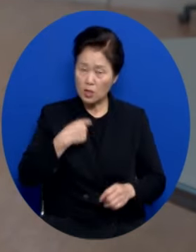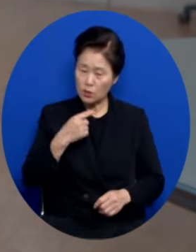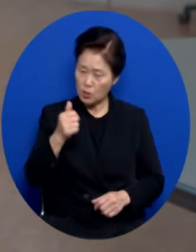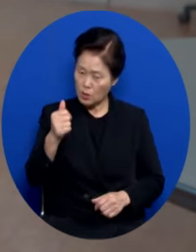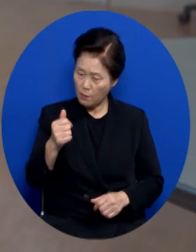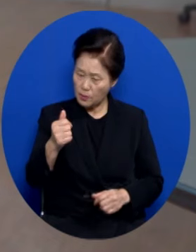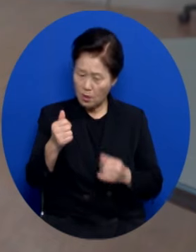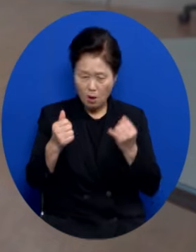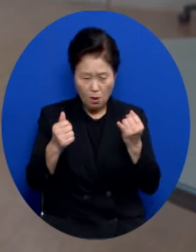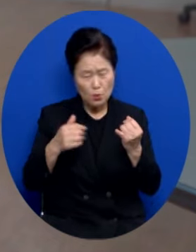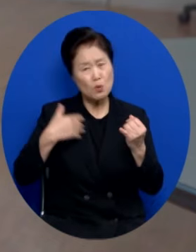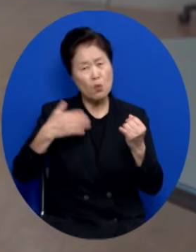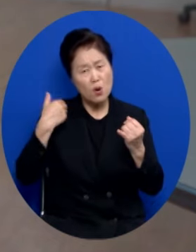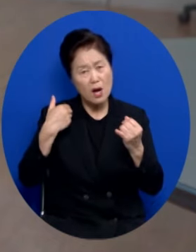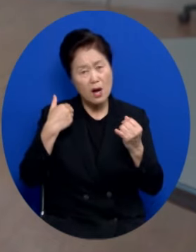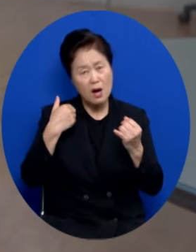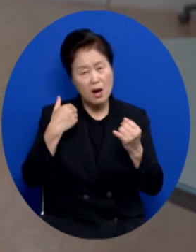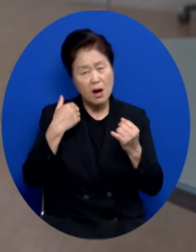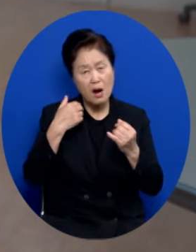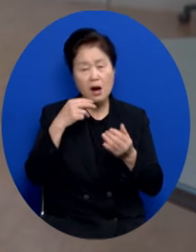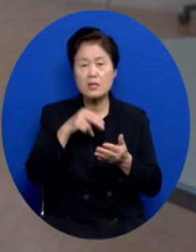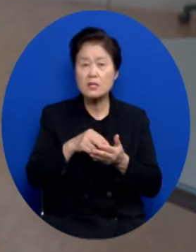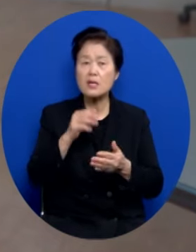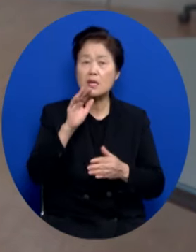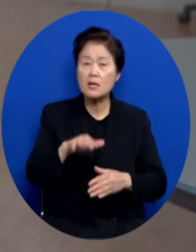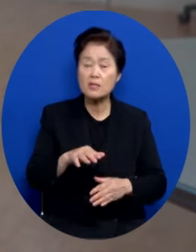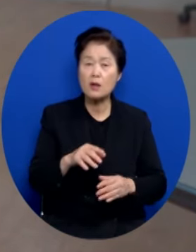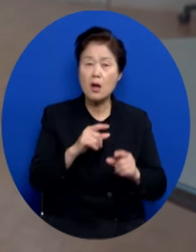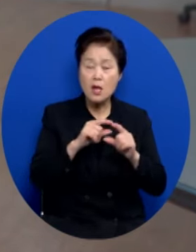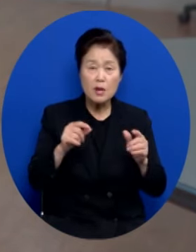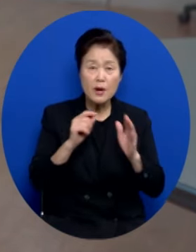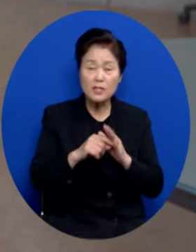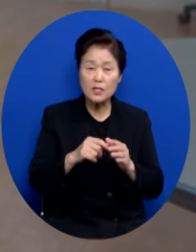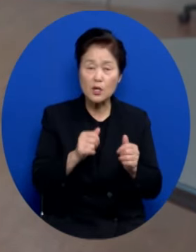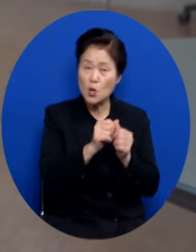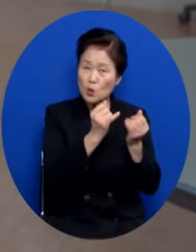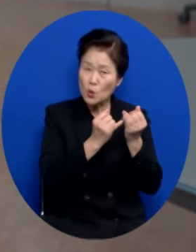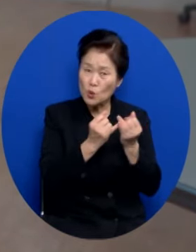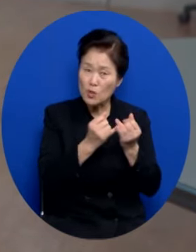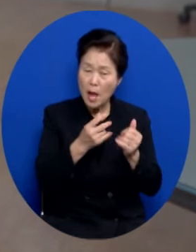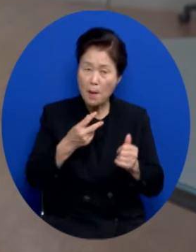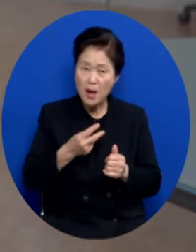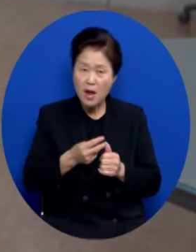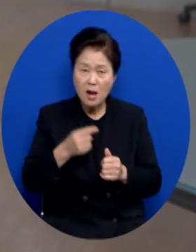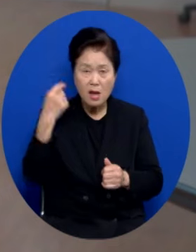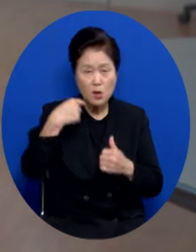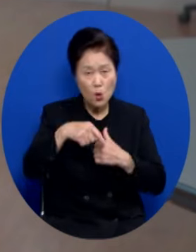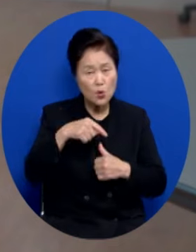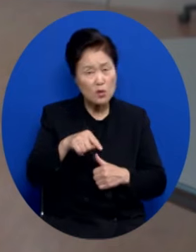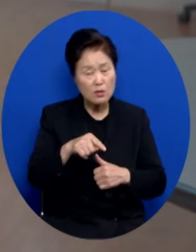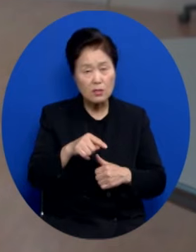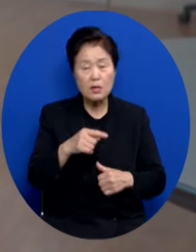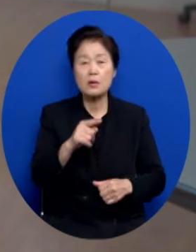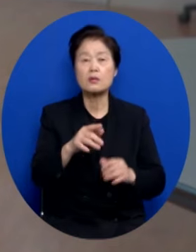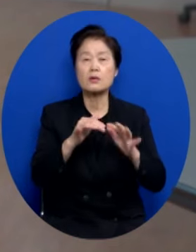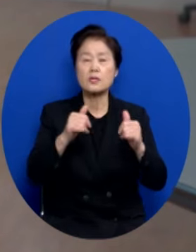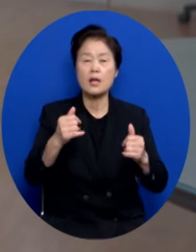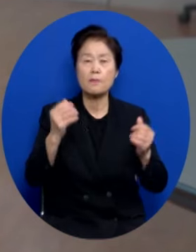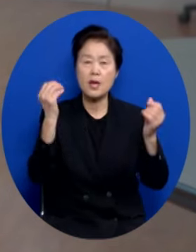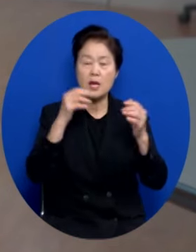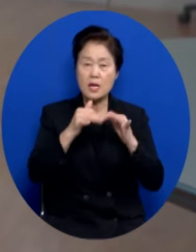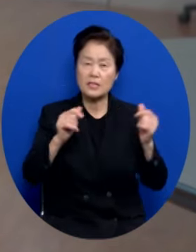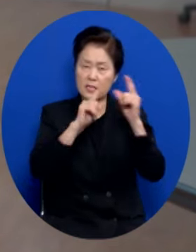여자인지도 모르고 성정체성이 없는 상태에서 일방적인 동성애 주의 교육은 완전히 그 사람의 인생을 망치게 되기